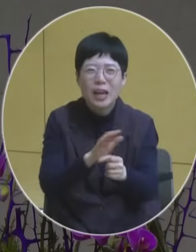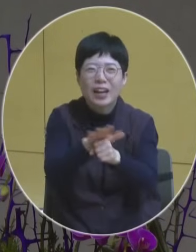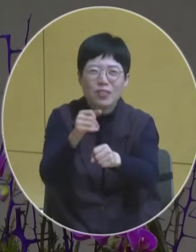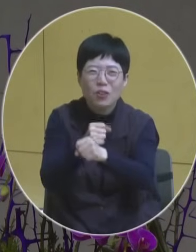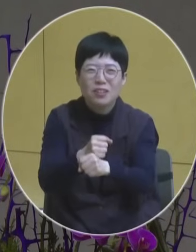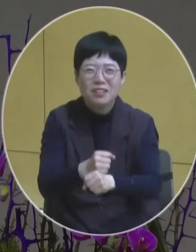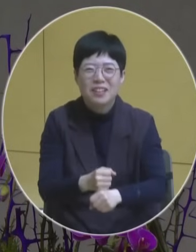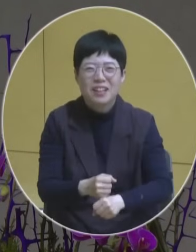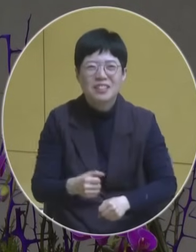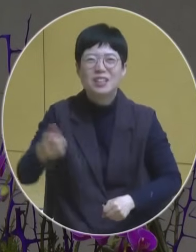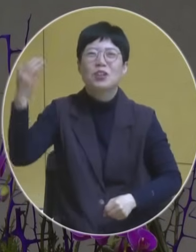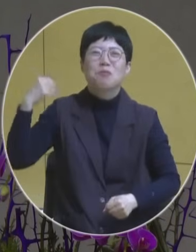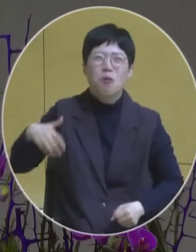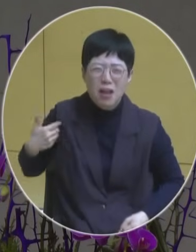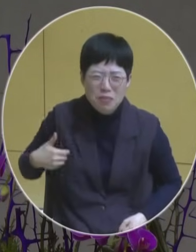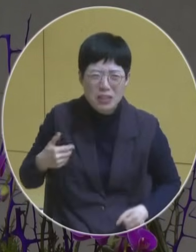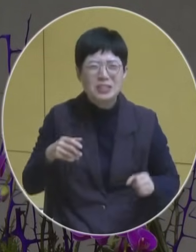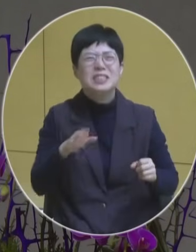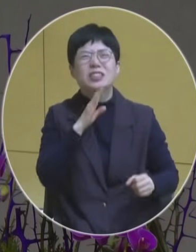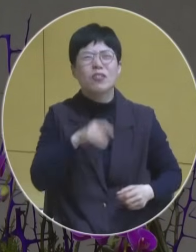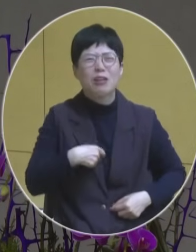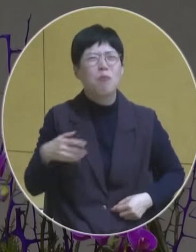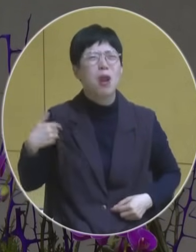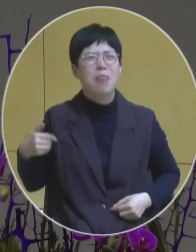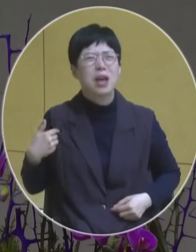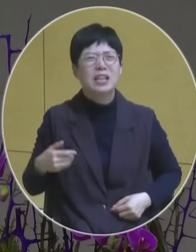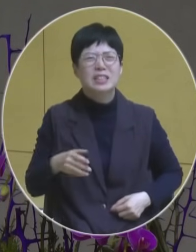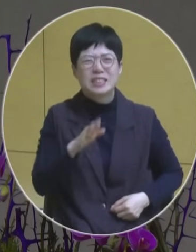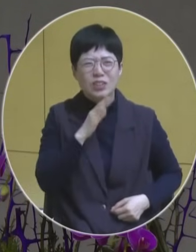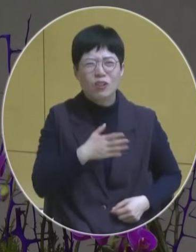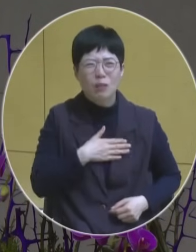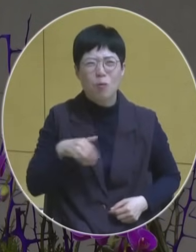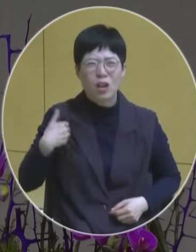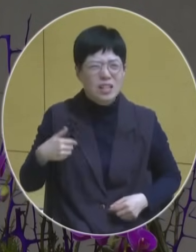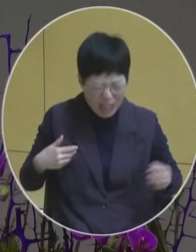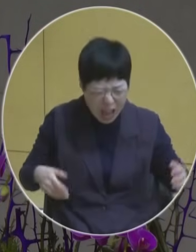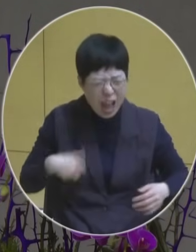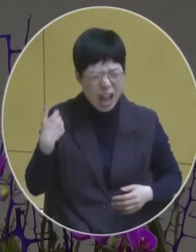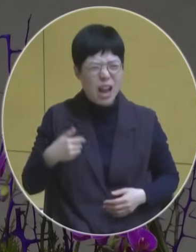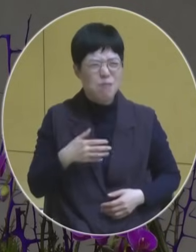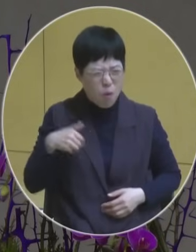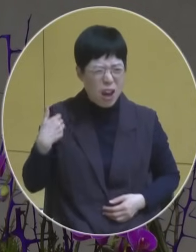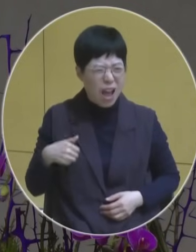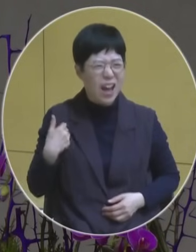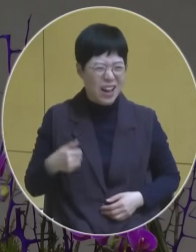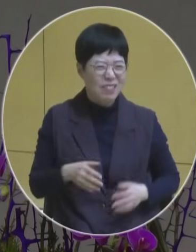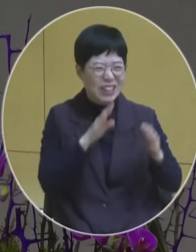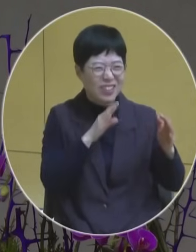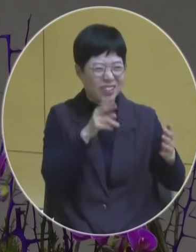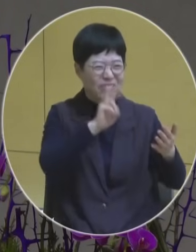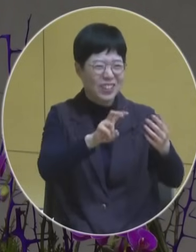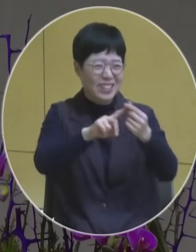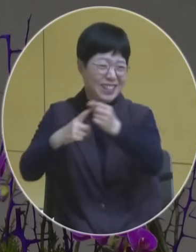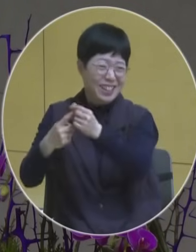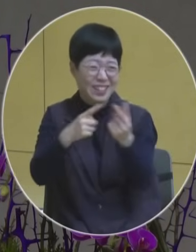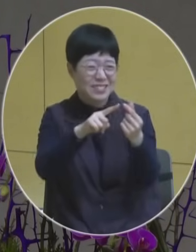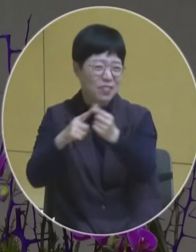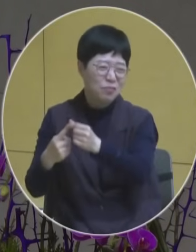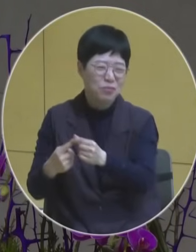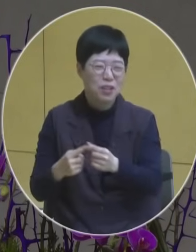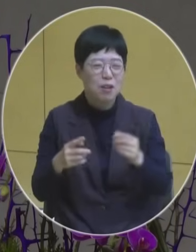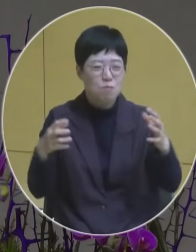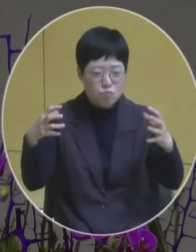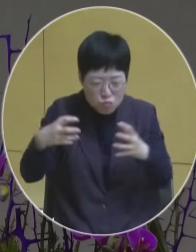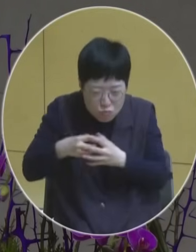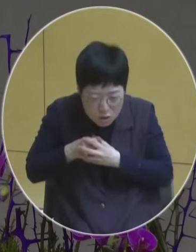줄이야. 예전에는 몰랐었네. 진정 난 몰랐네. 진정 난 모르기는 뭘 몰라요. 모르죠. 내가 품고 있어야 될